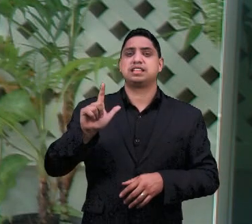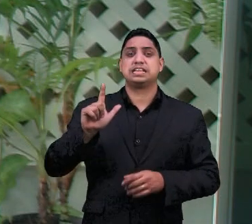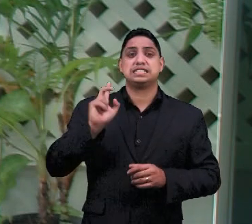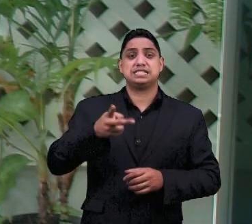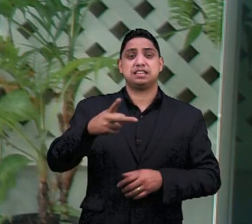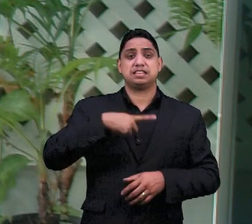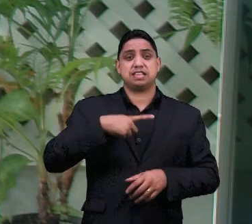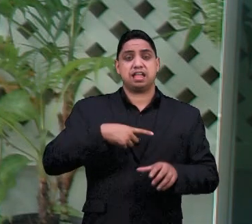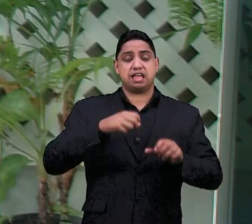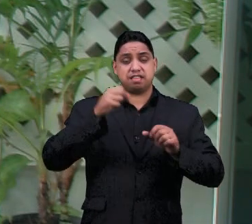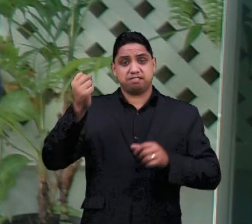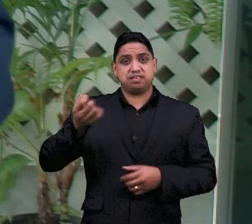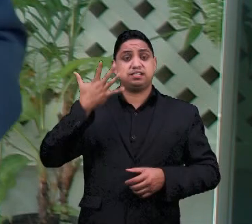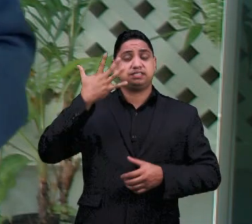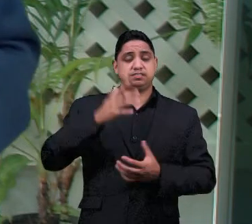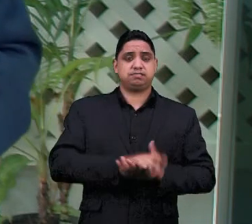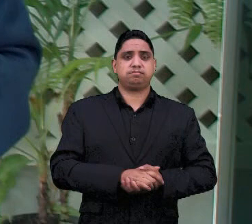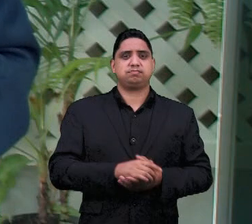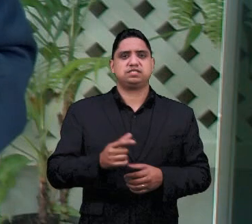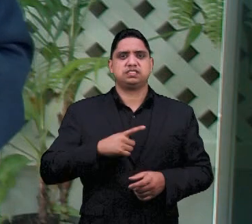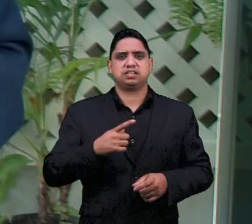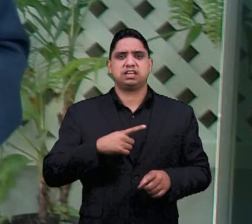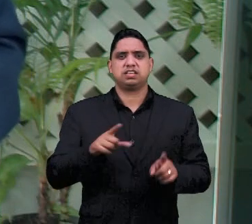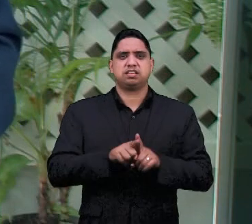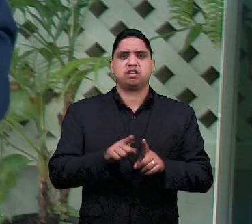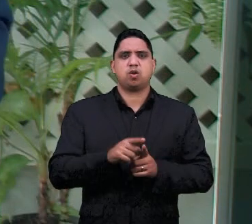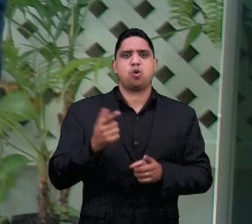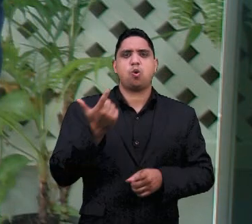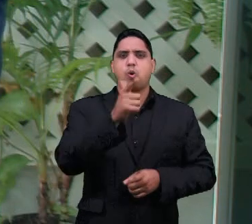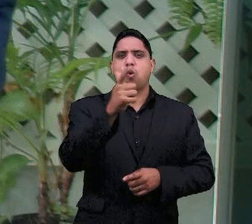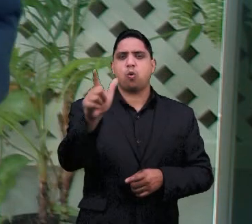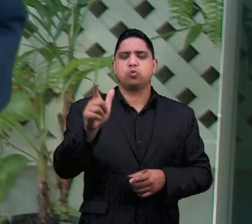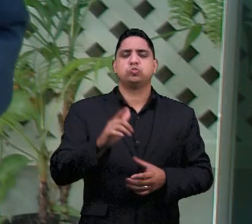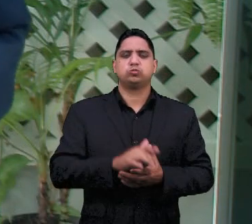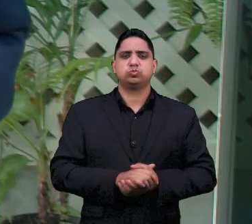réponses, en disant la compréhension qu'elle a.